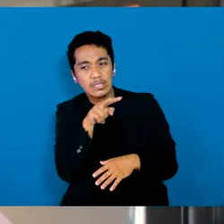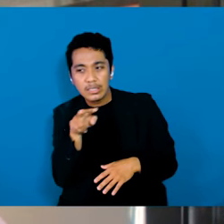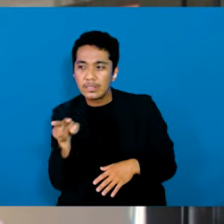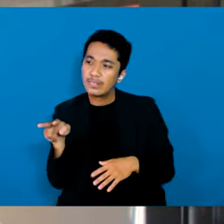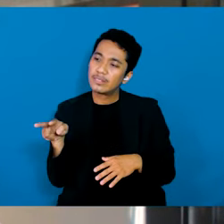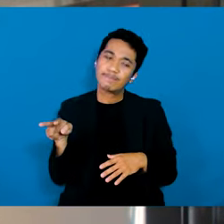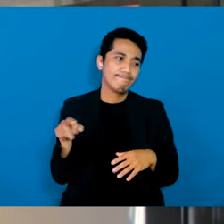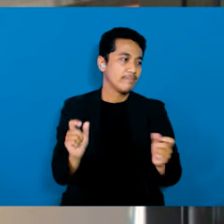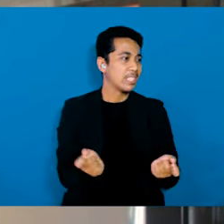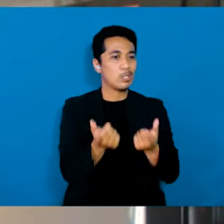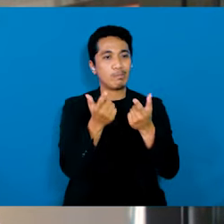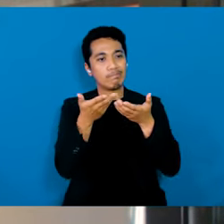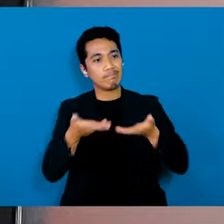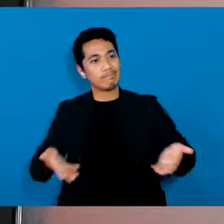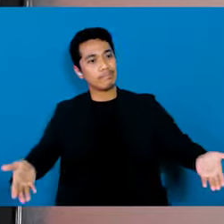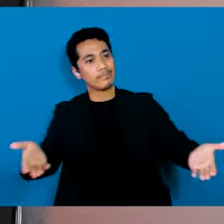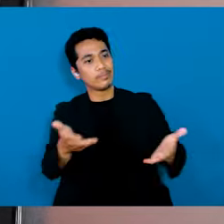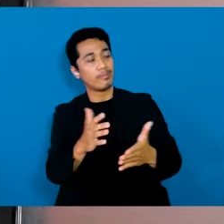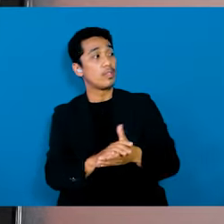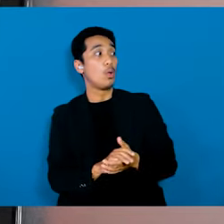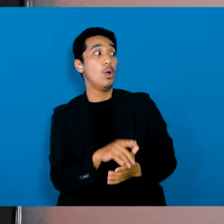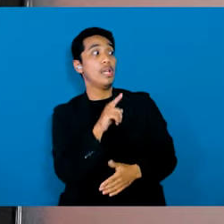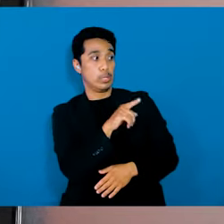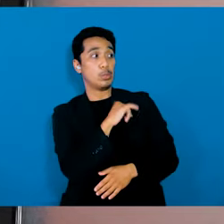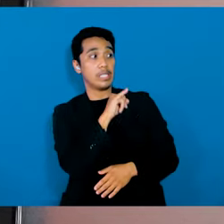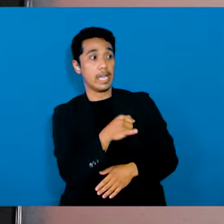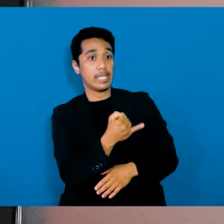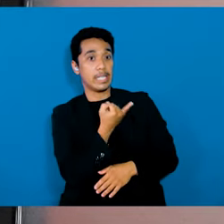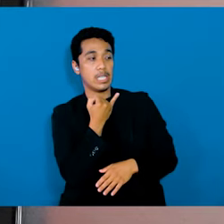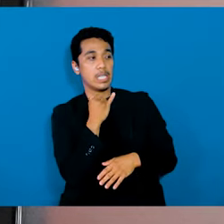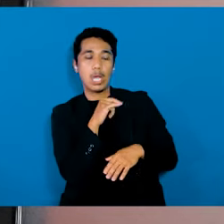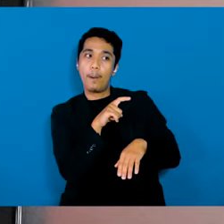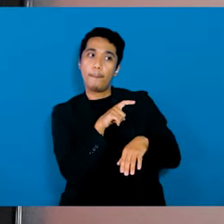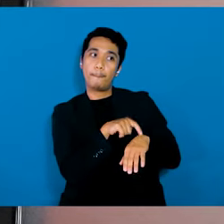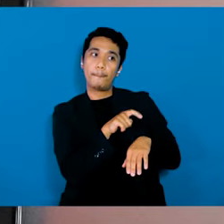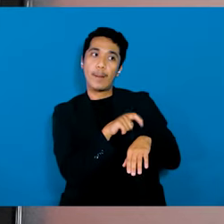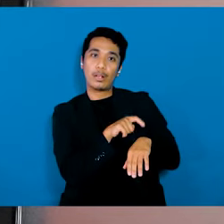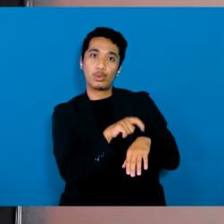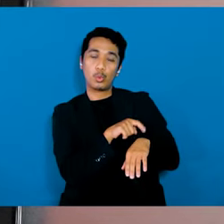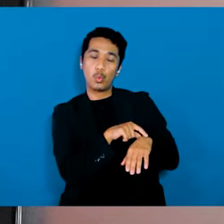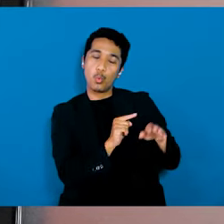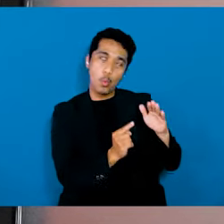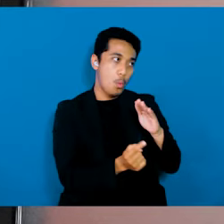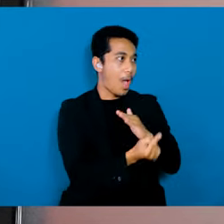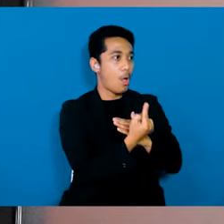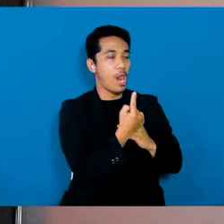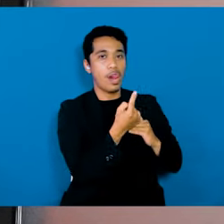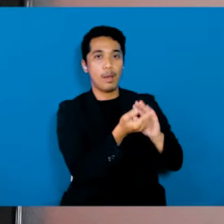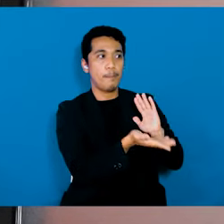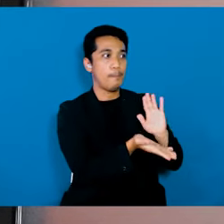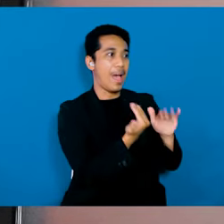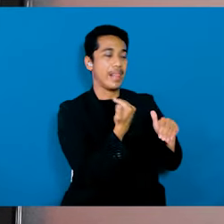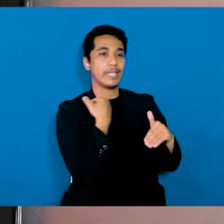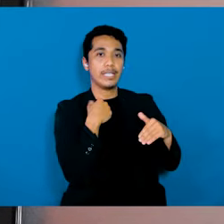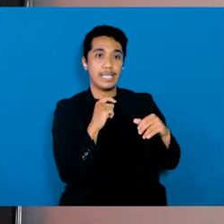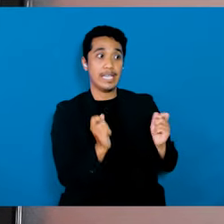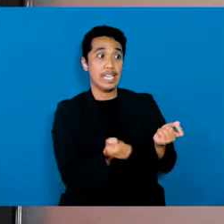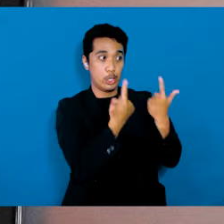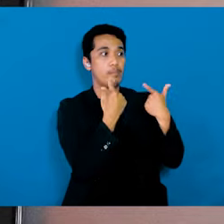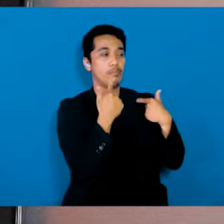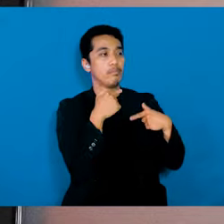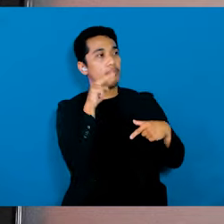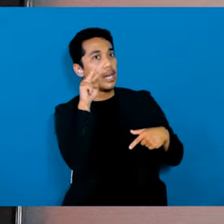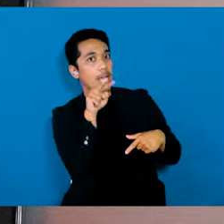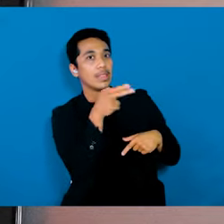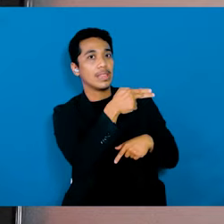ini ya kehidupannya. Gitu. Jadi itu titik baliknya Mbak Ipung melihat yang memang terjadi di